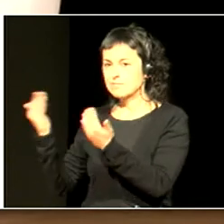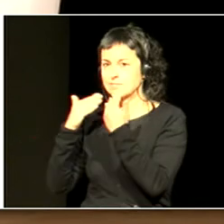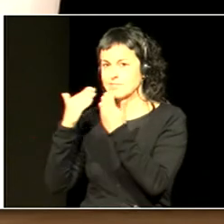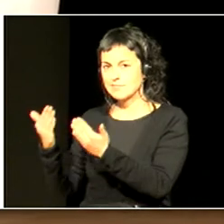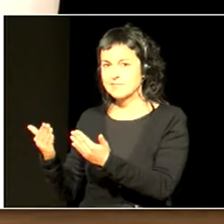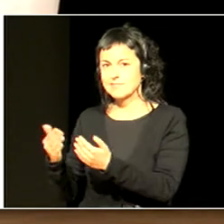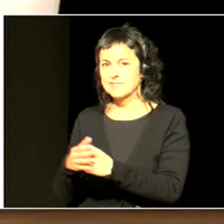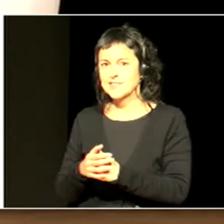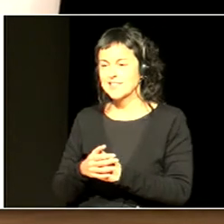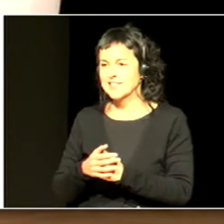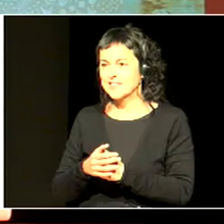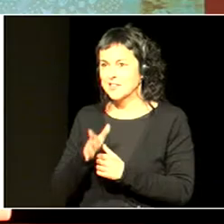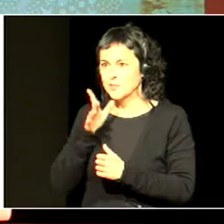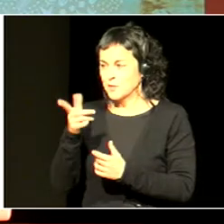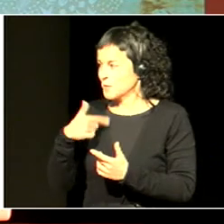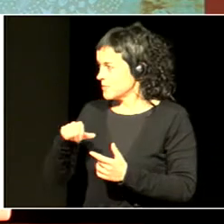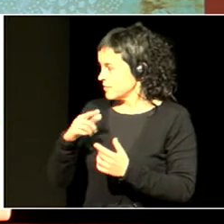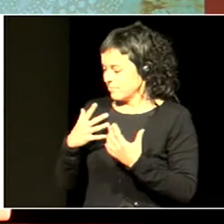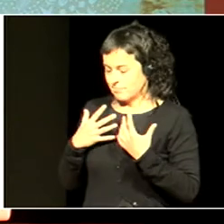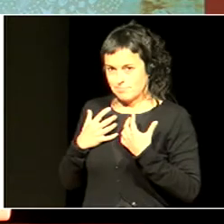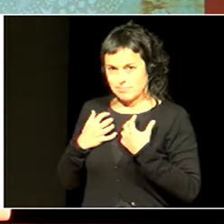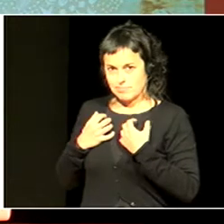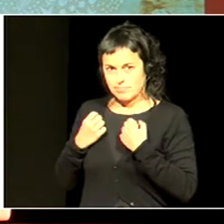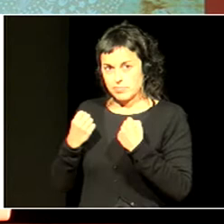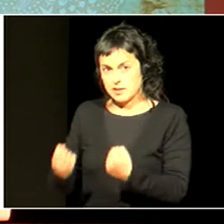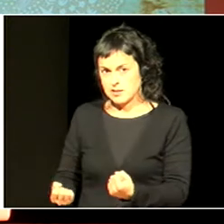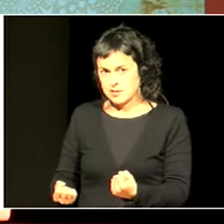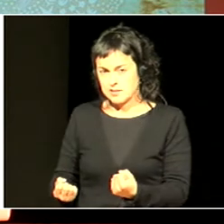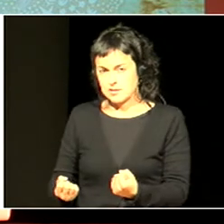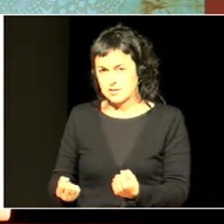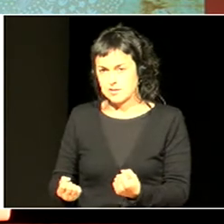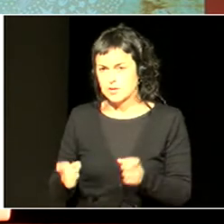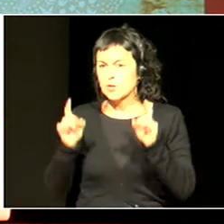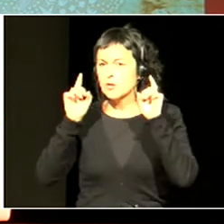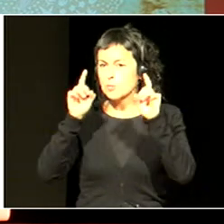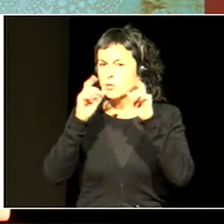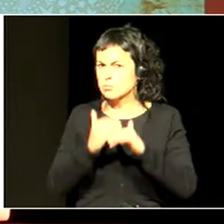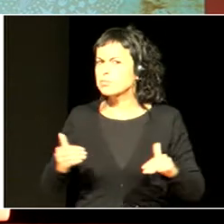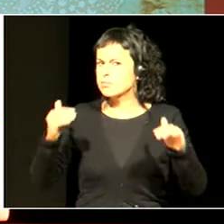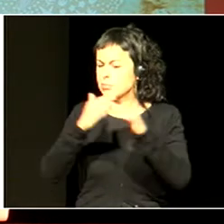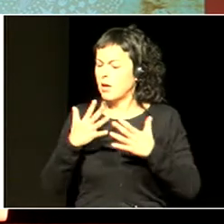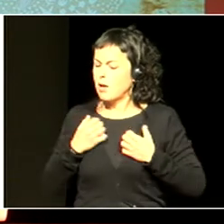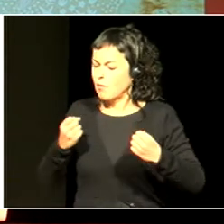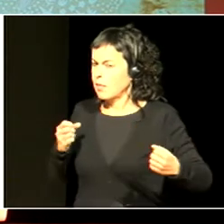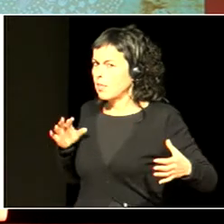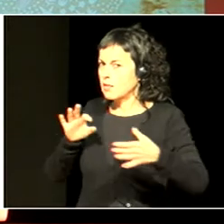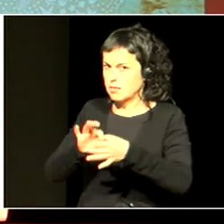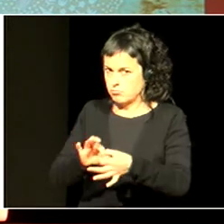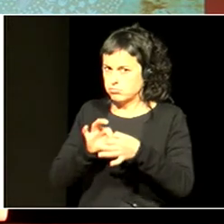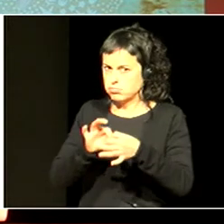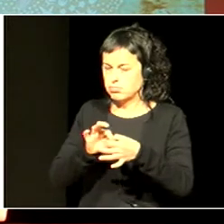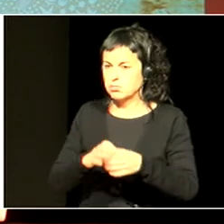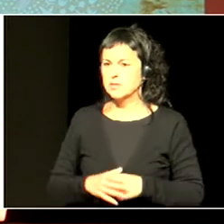adirazi duzuen ausardiagatik, ezkidetza lantzeak ere ausardiarekin zerikusia handia daukalako. Esan